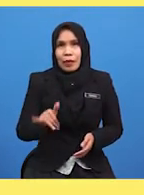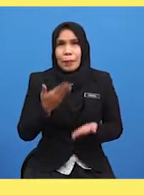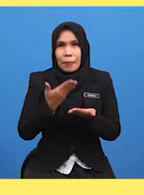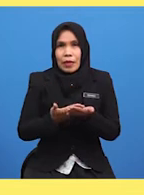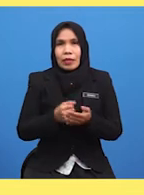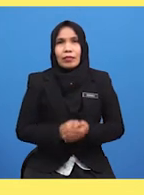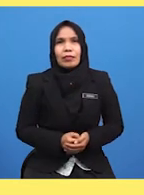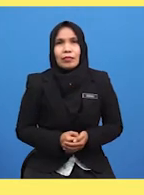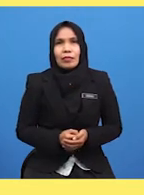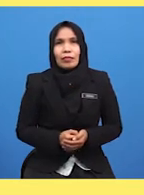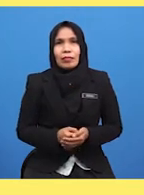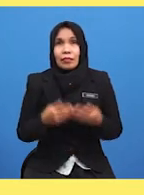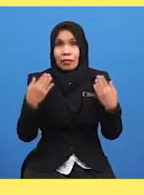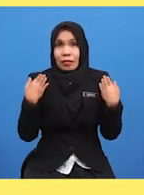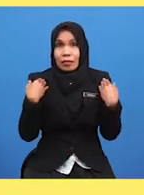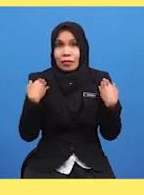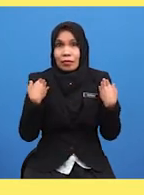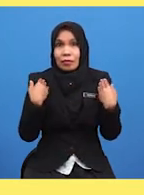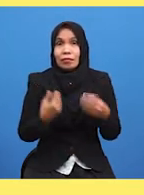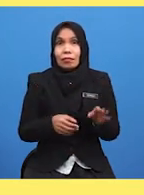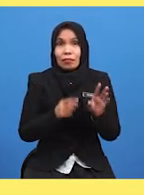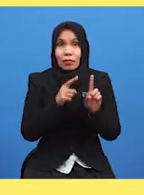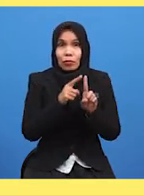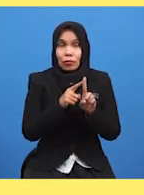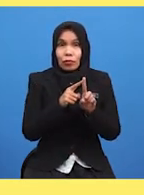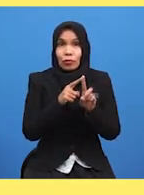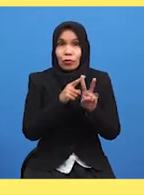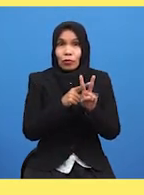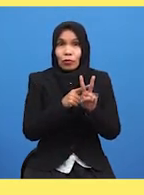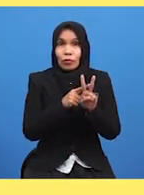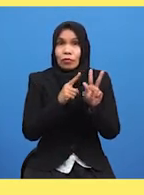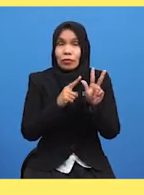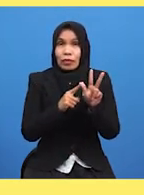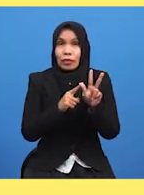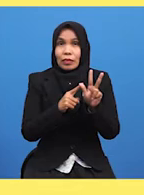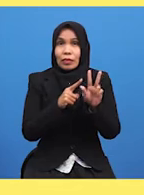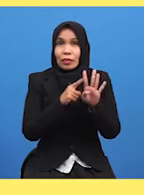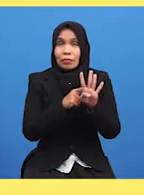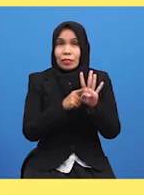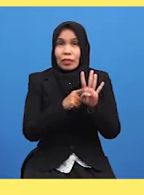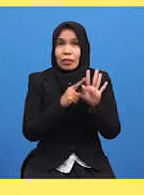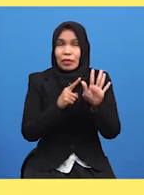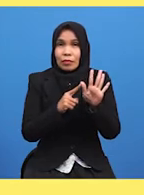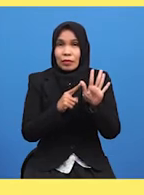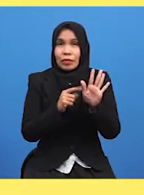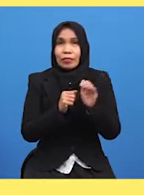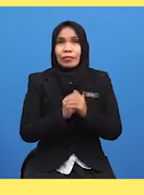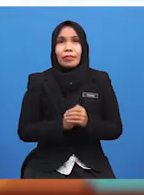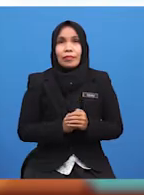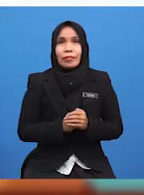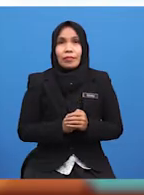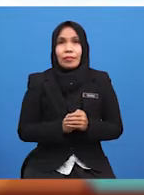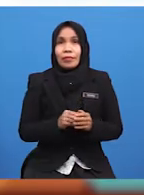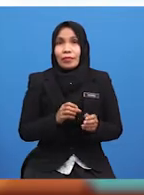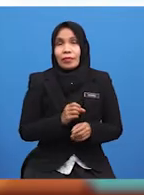berani dancin seakan care mengutamakan kepentingan negara berpantai kepentingan diri dan bersyukur